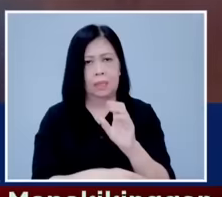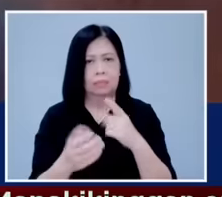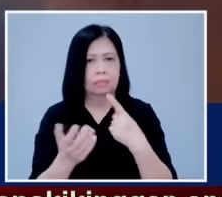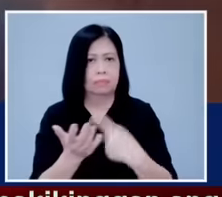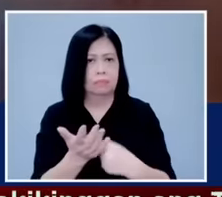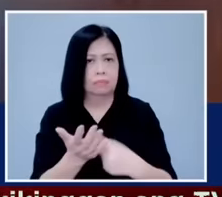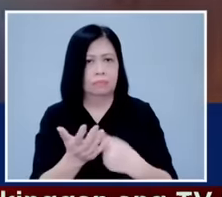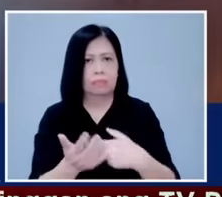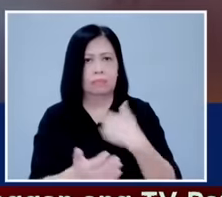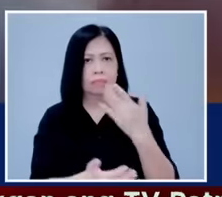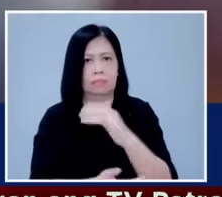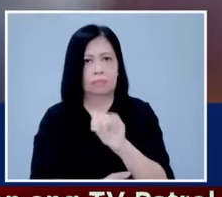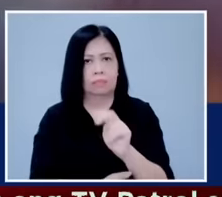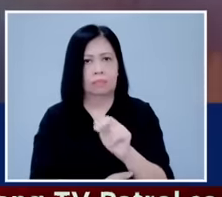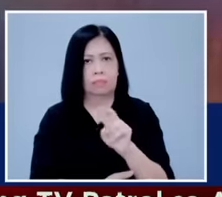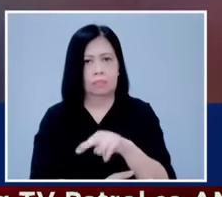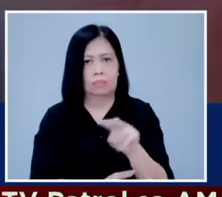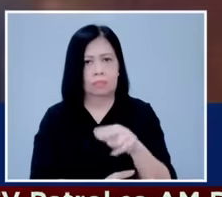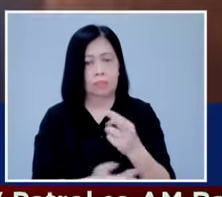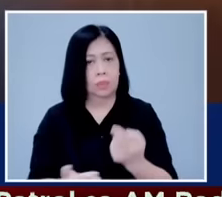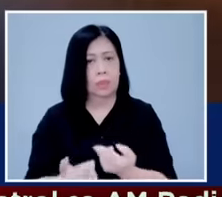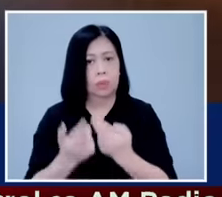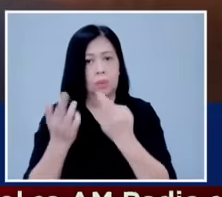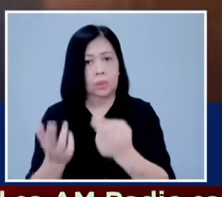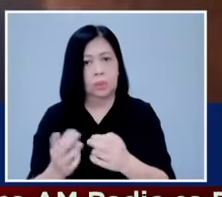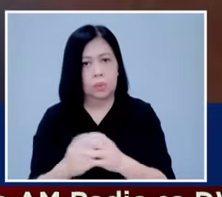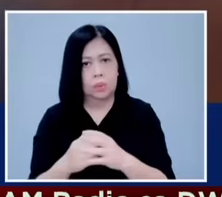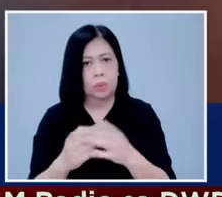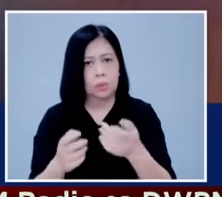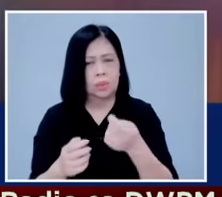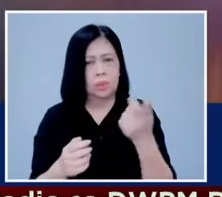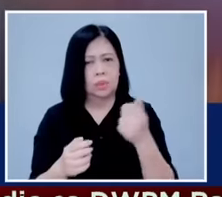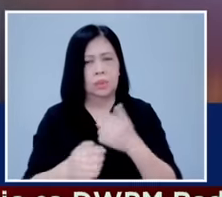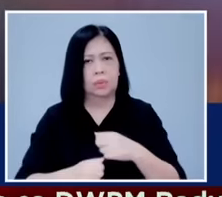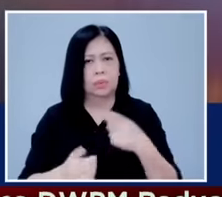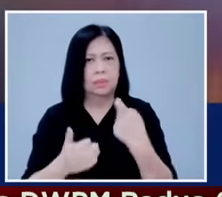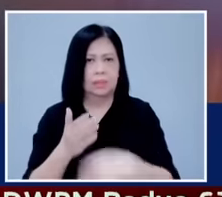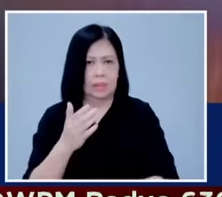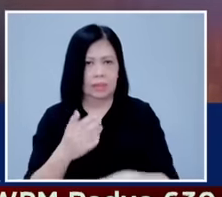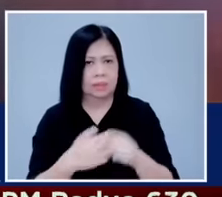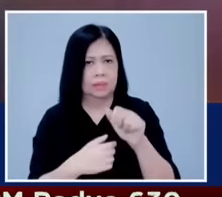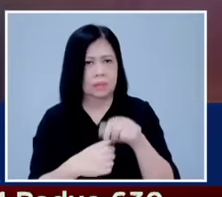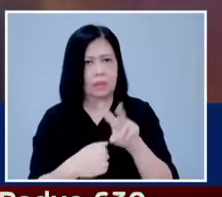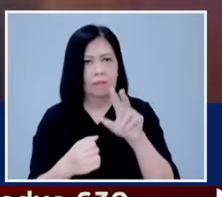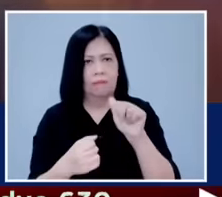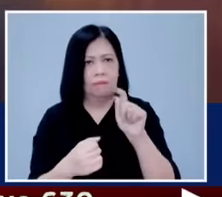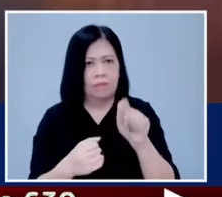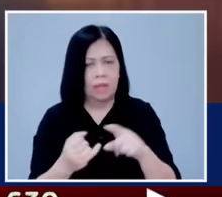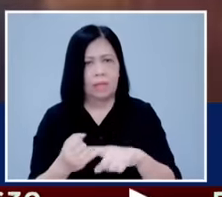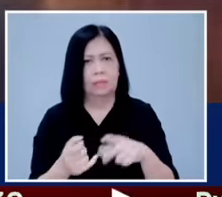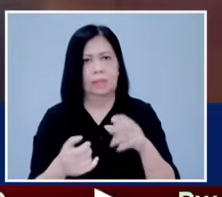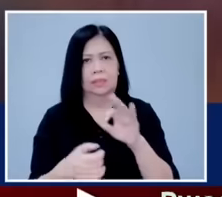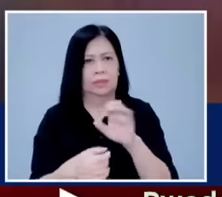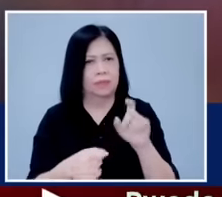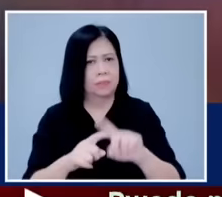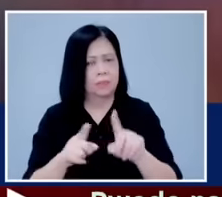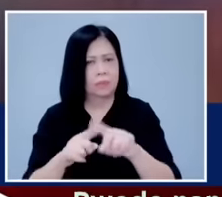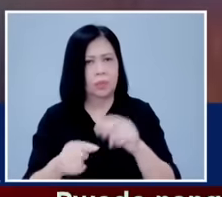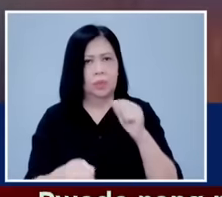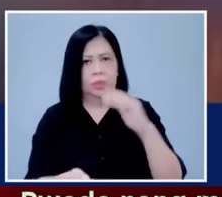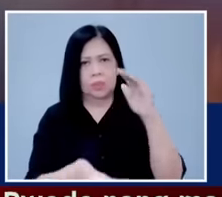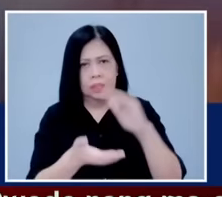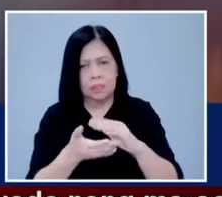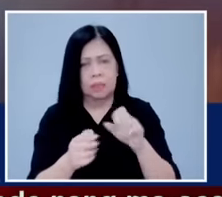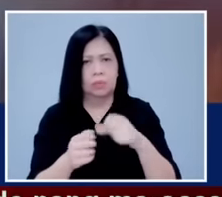January 22. Inirerekomenda niyang i-lift ang amusement tax, VAT at distribution fee para makatulong